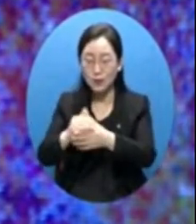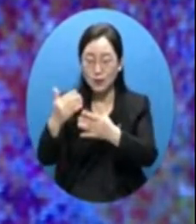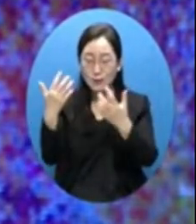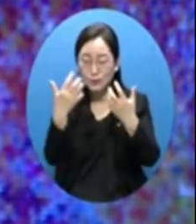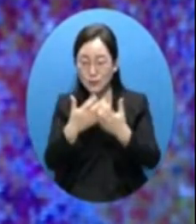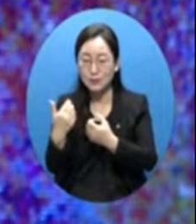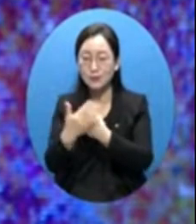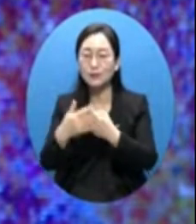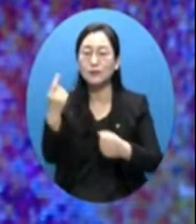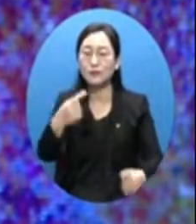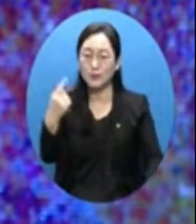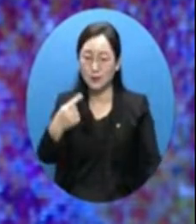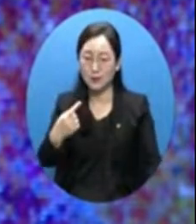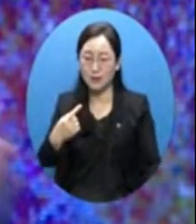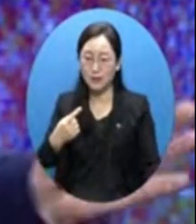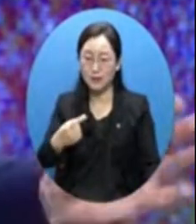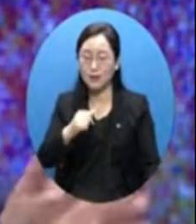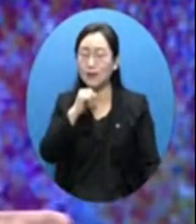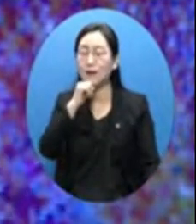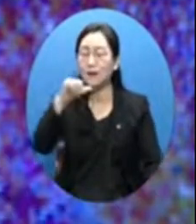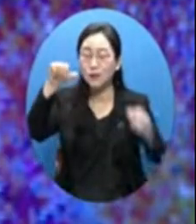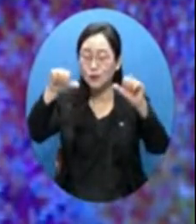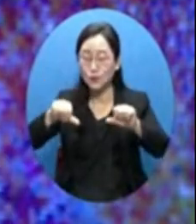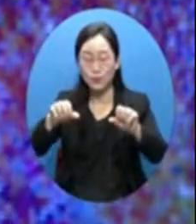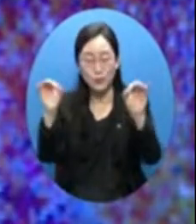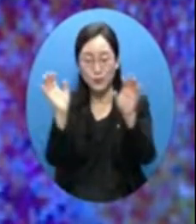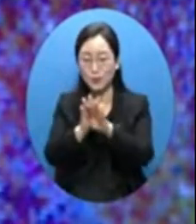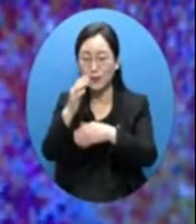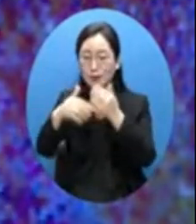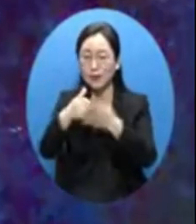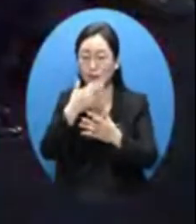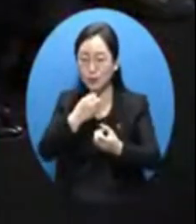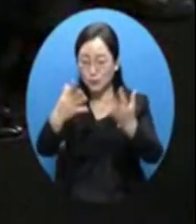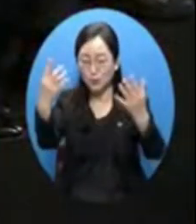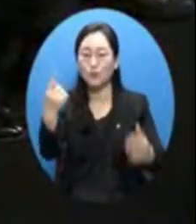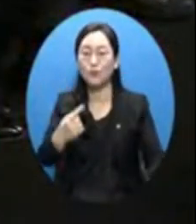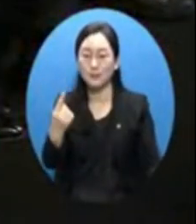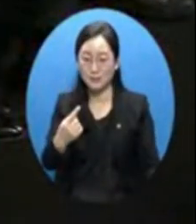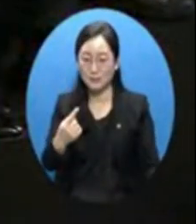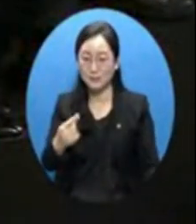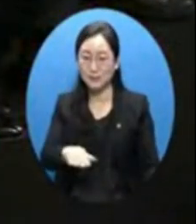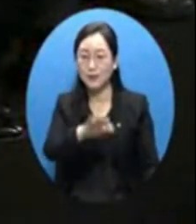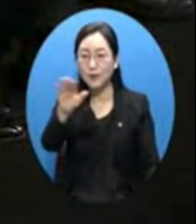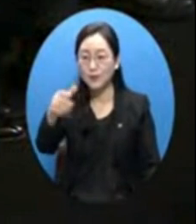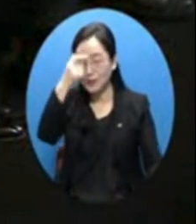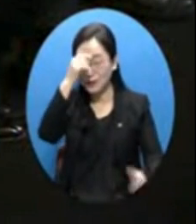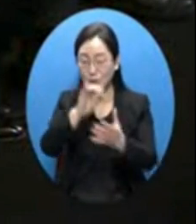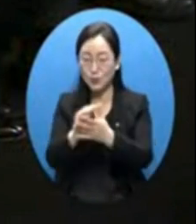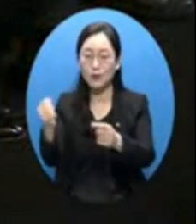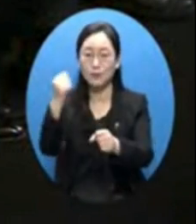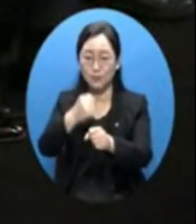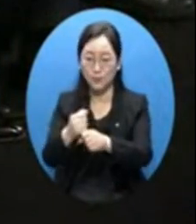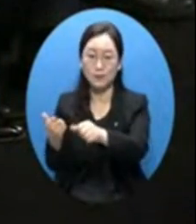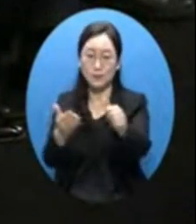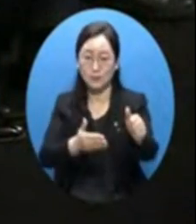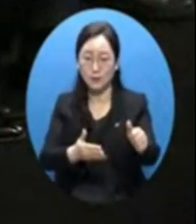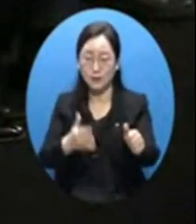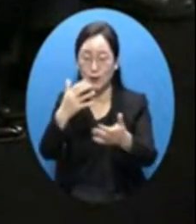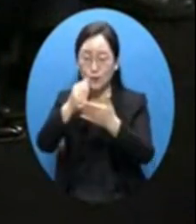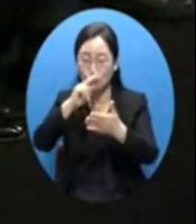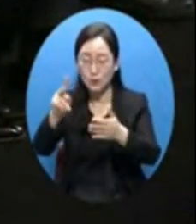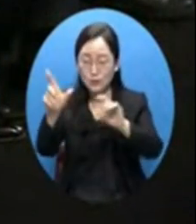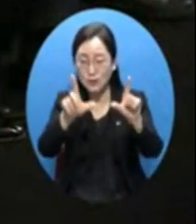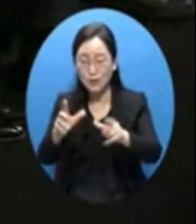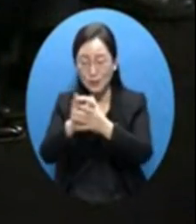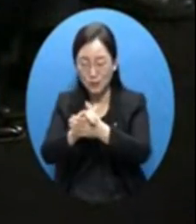되고 임하게 되고 가난과 저주가 물러가고 하나님의 축복이 임하게 되는 것입니다. 우리가 그 기도를 회복해야 됩니다. 주여 우리 삶의 기도를 회복하게